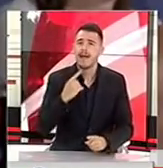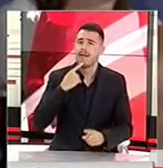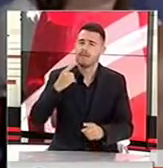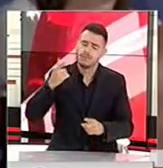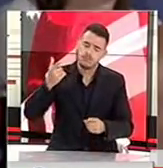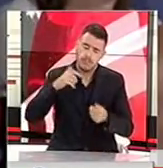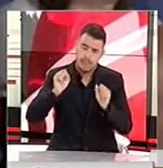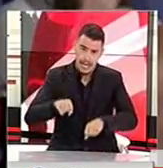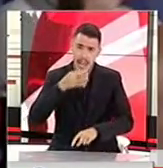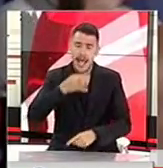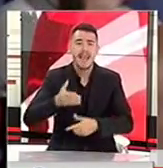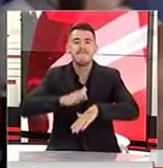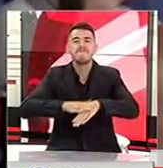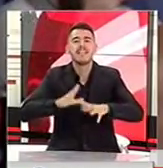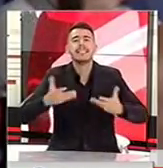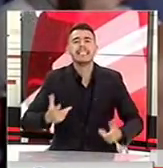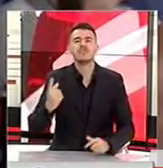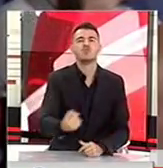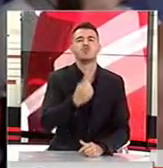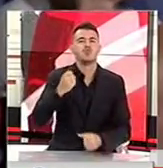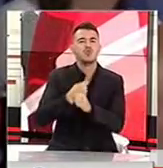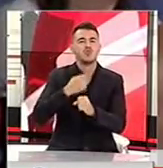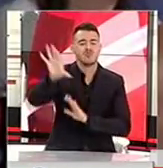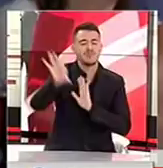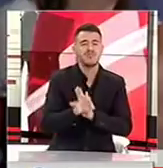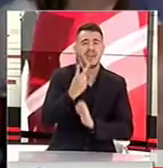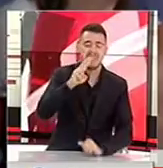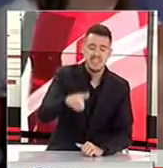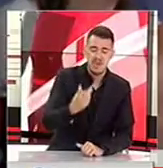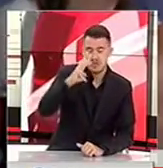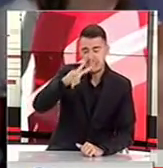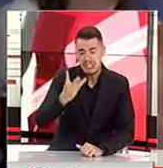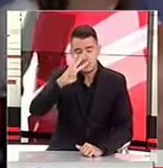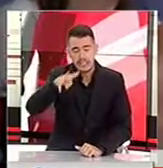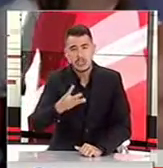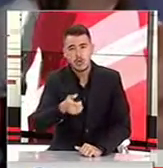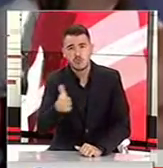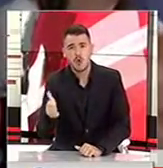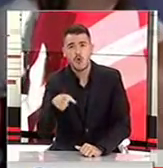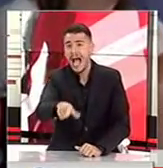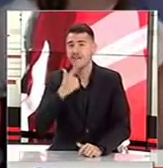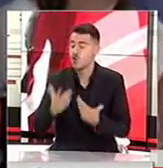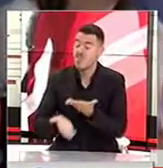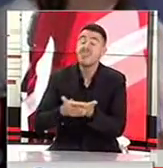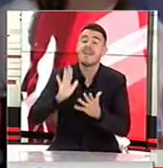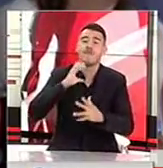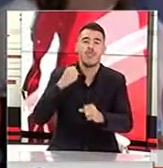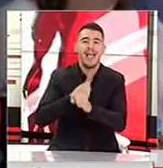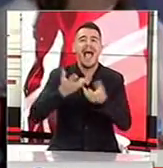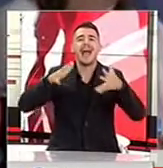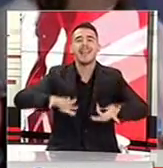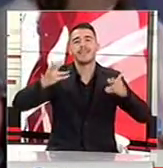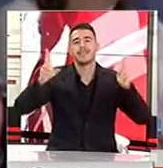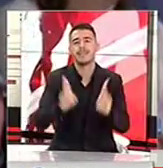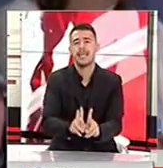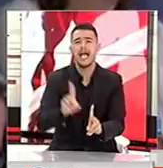okay, βελτιώνουν την απασχόληση για κάποιους δείκτες, αλλά τελικά οδηγούν σε κυκλική ανεργία. Δεν είναι συνθήκες πλήρους απασχόλησης. Εσείς